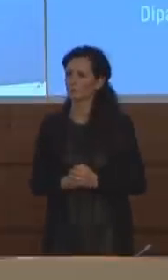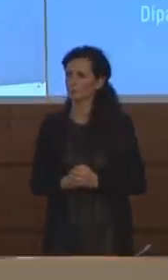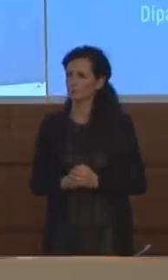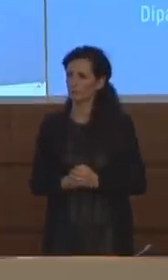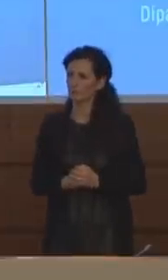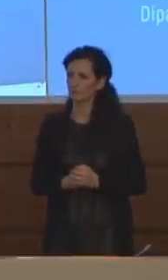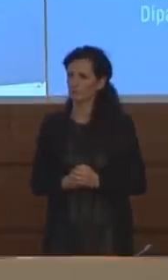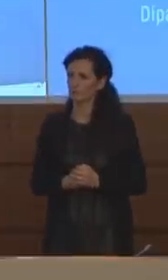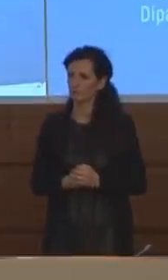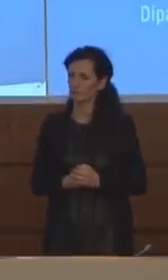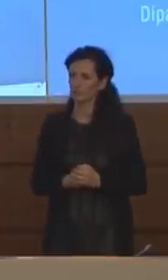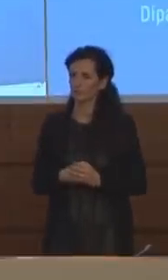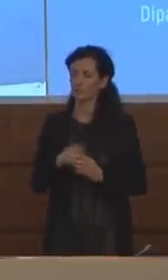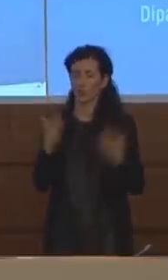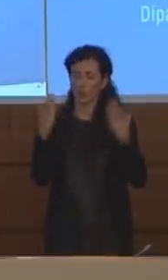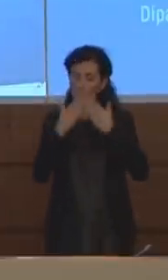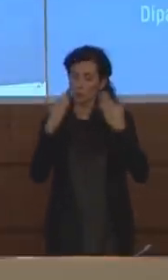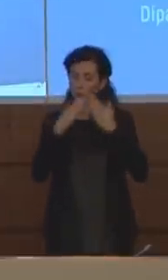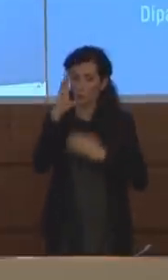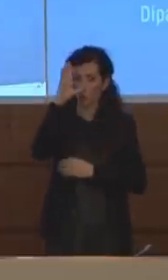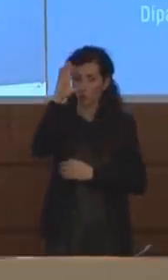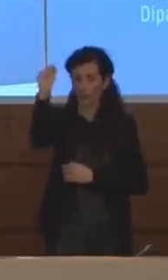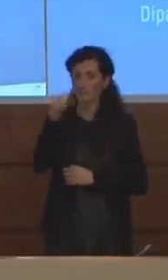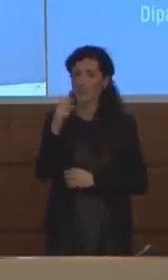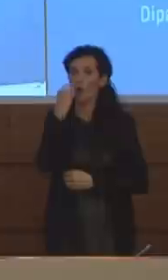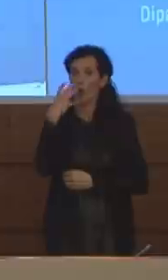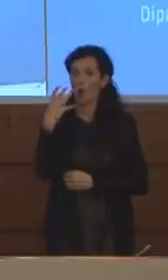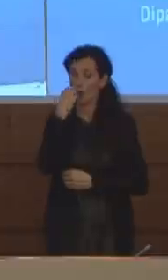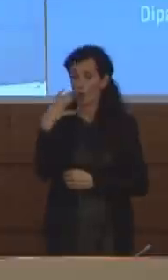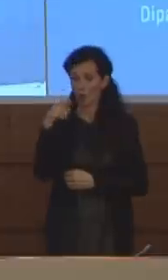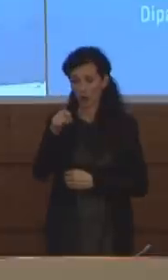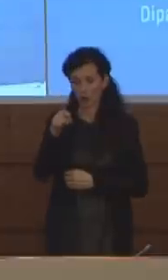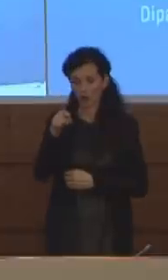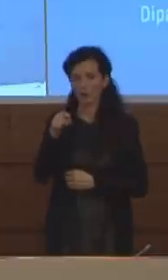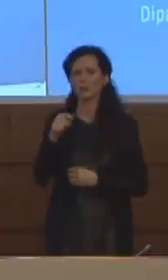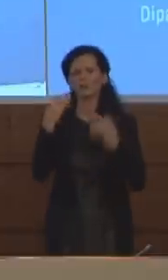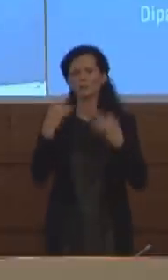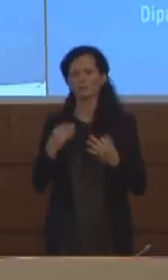dell'università di hong kong pubblicato da nei